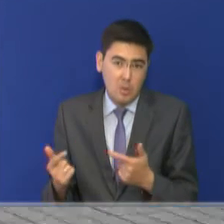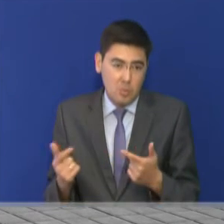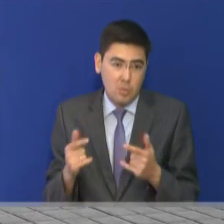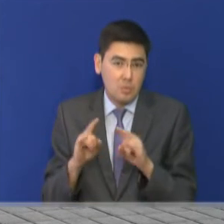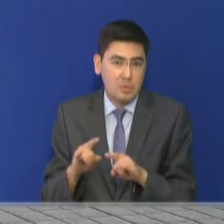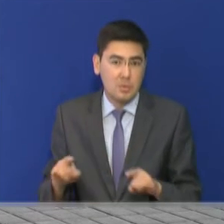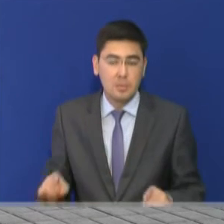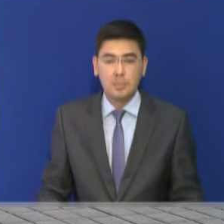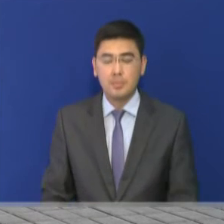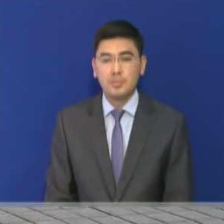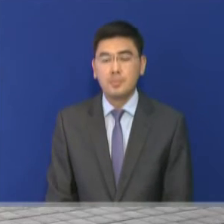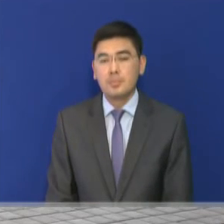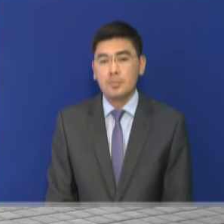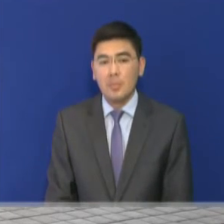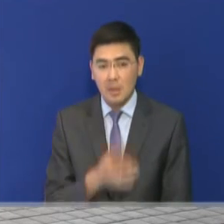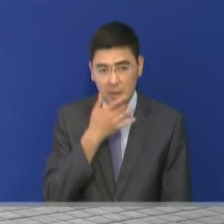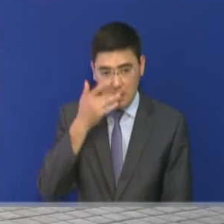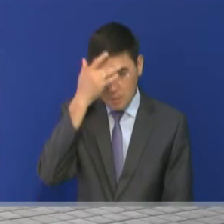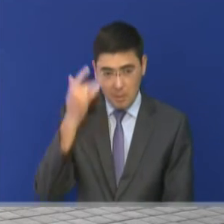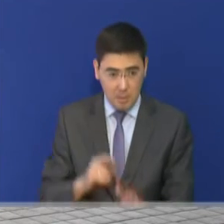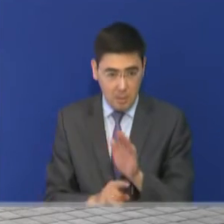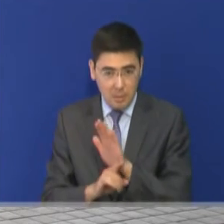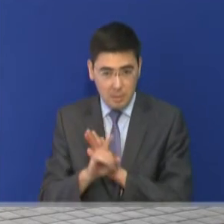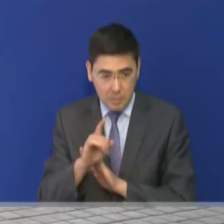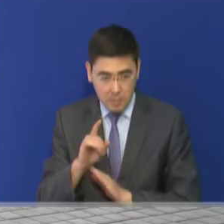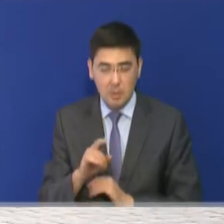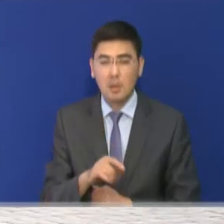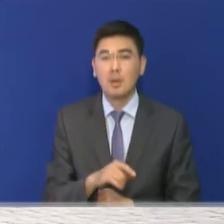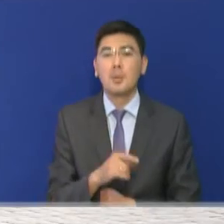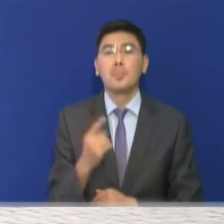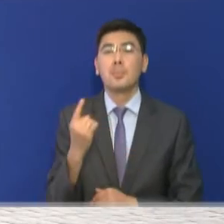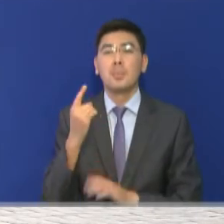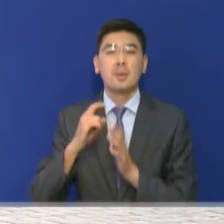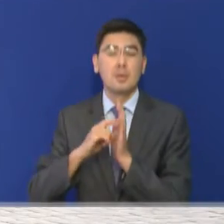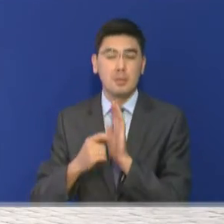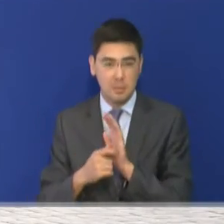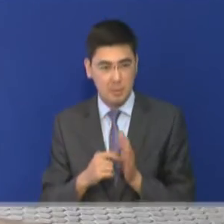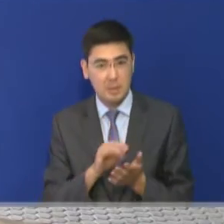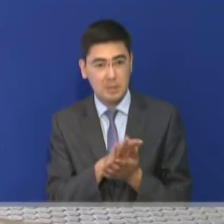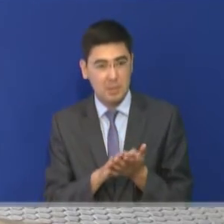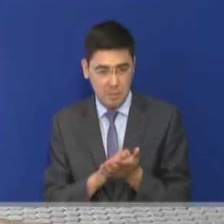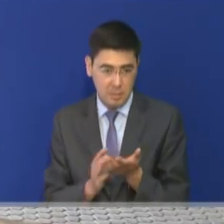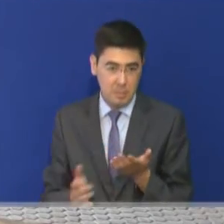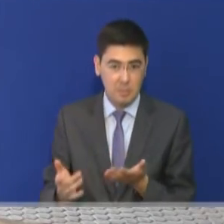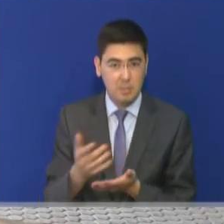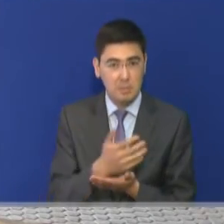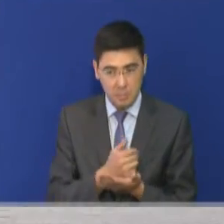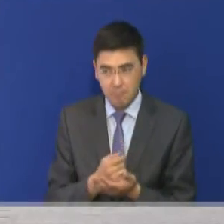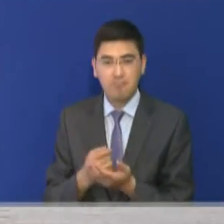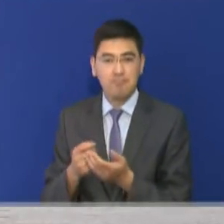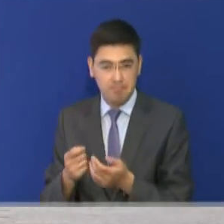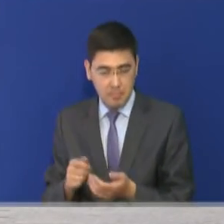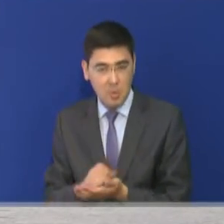сады. С наступлением лета традиционно начнется прием заявлений в первые классы. В этом году в этой процедуре изменений